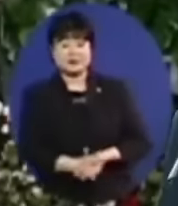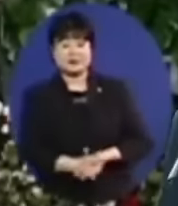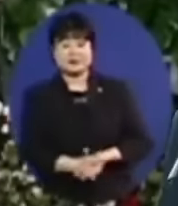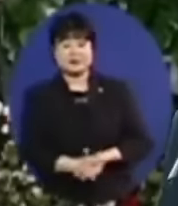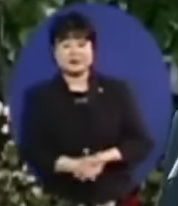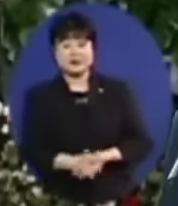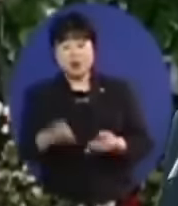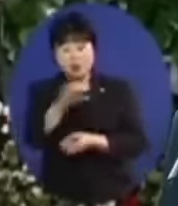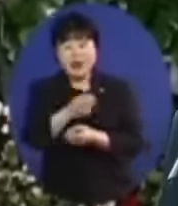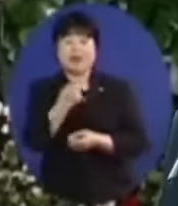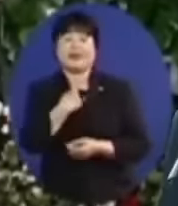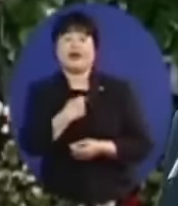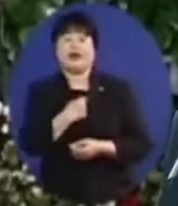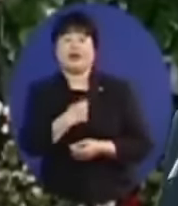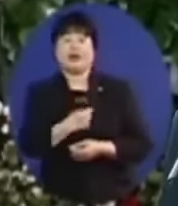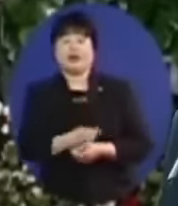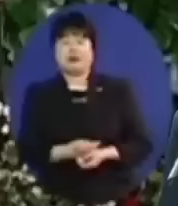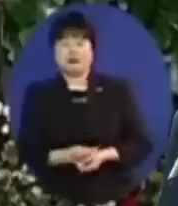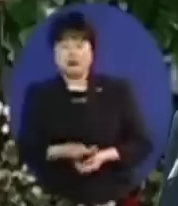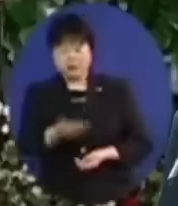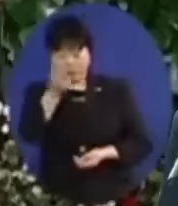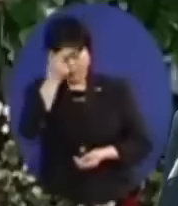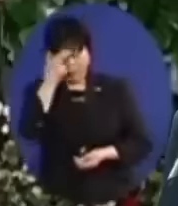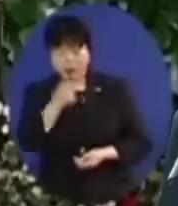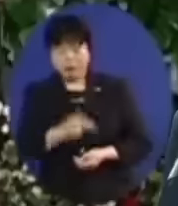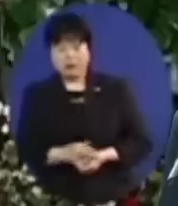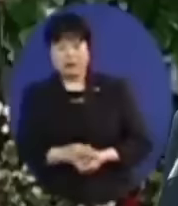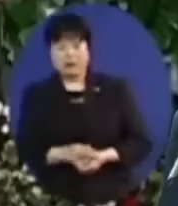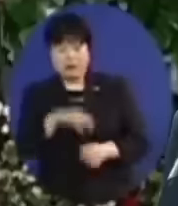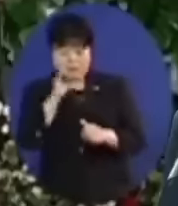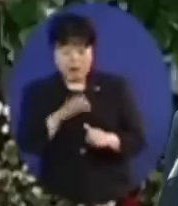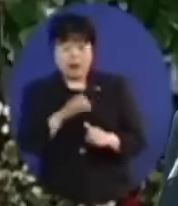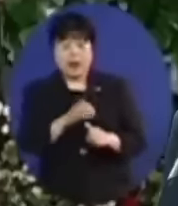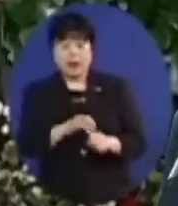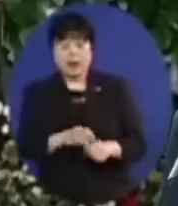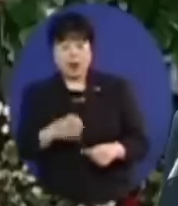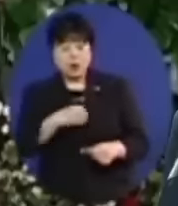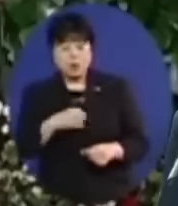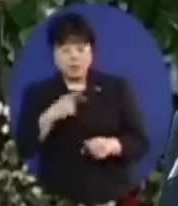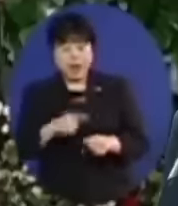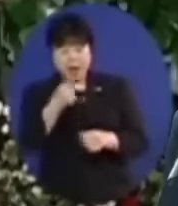아무리 환난이 다가오고 공고하고 박해, 기근, 적신이나 위험이나 칼이 와도